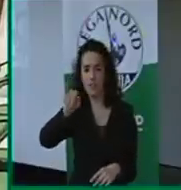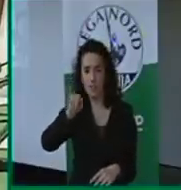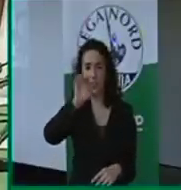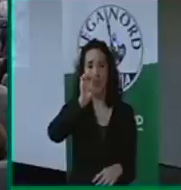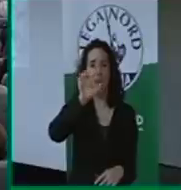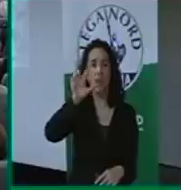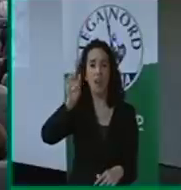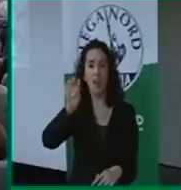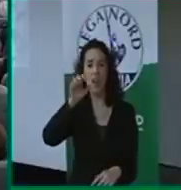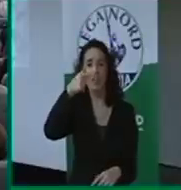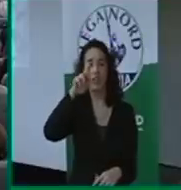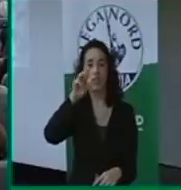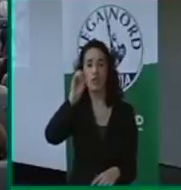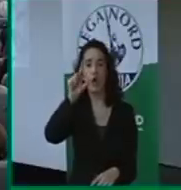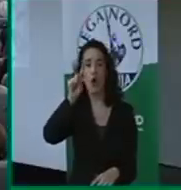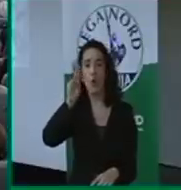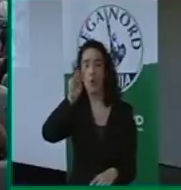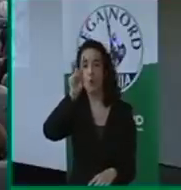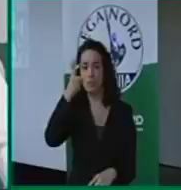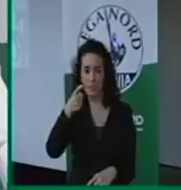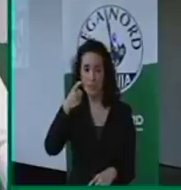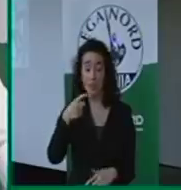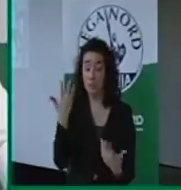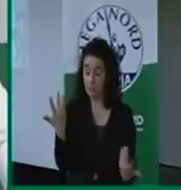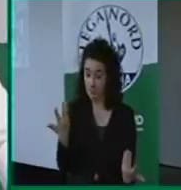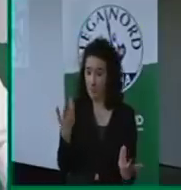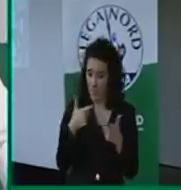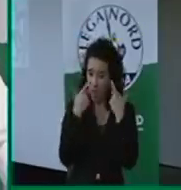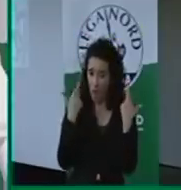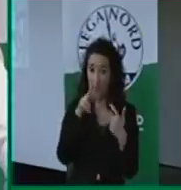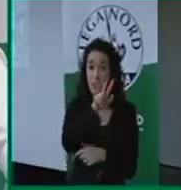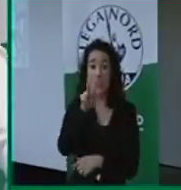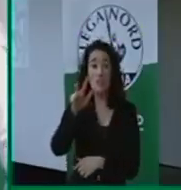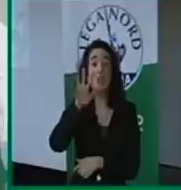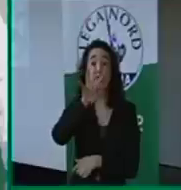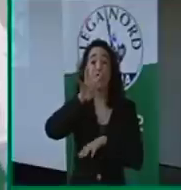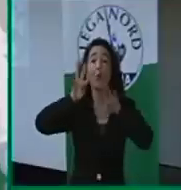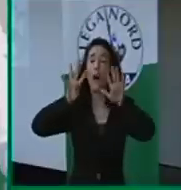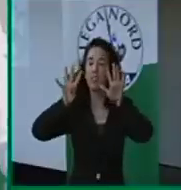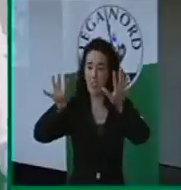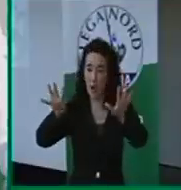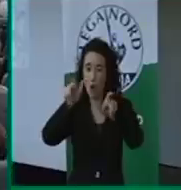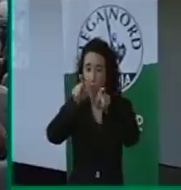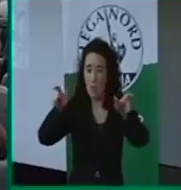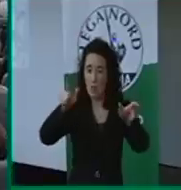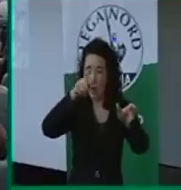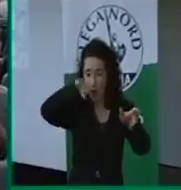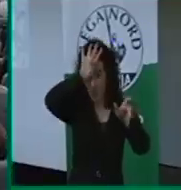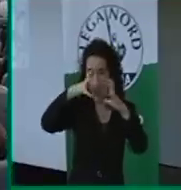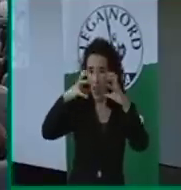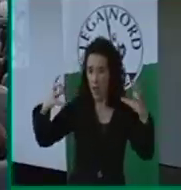159 imprenditori suicidi ce li hanno sulla coscienza anche quei balordi lì che ci hanno